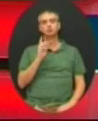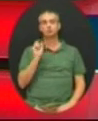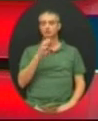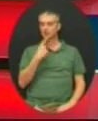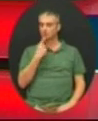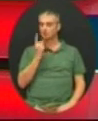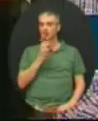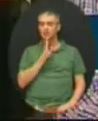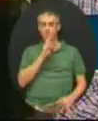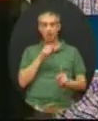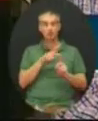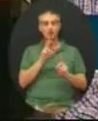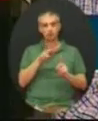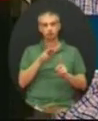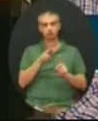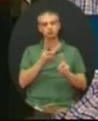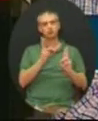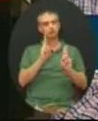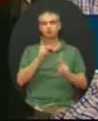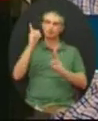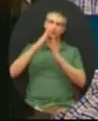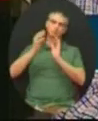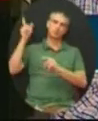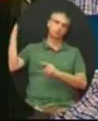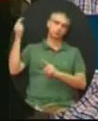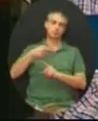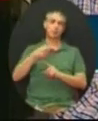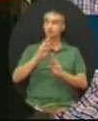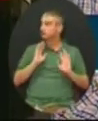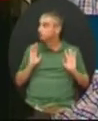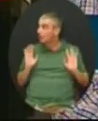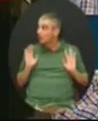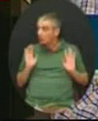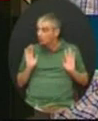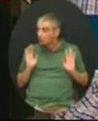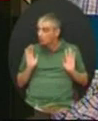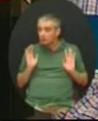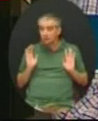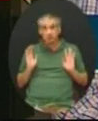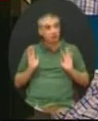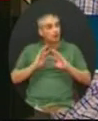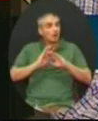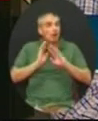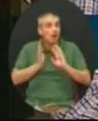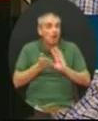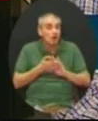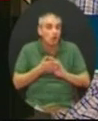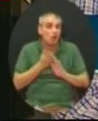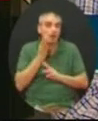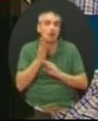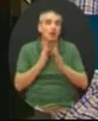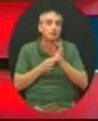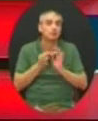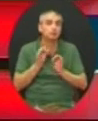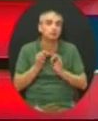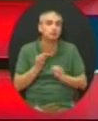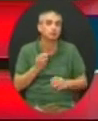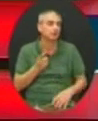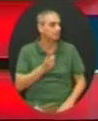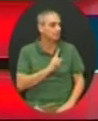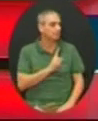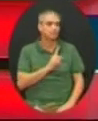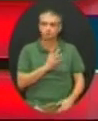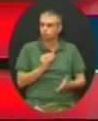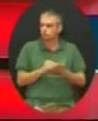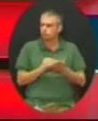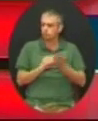יש כאן בעיה, ואת ההולד אולי תקבלו מבית המשפט. זה כן. זהו? הכל מגיע לפתחו של בית המשפט? מי שאמור... בשביל